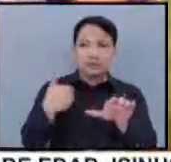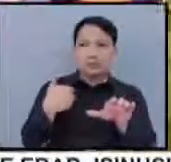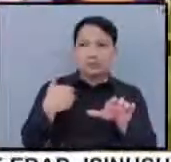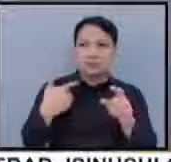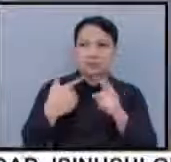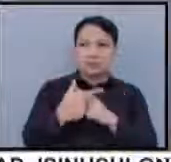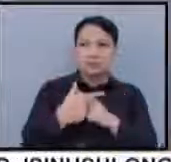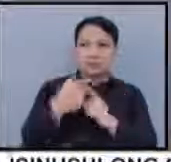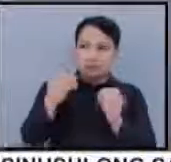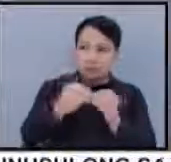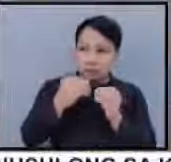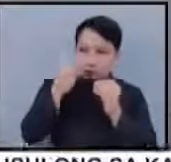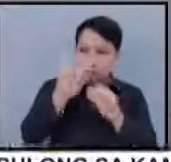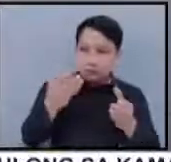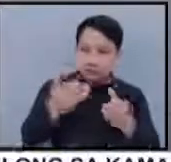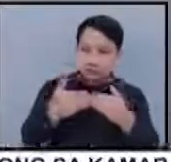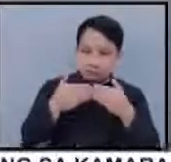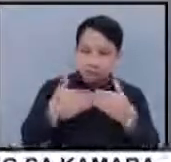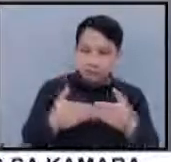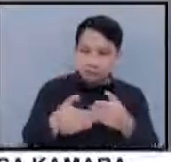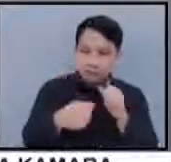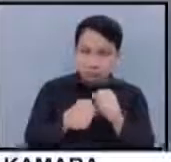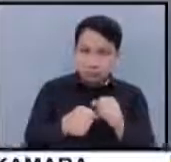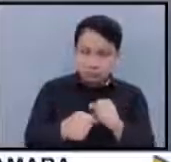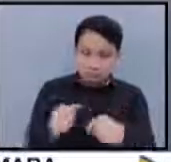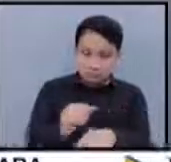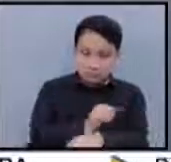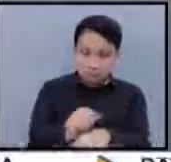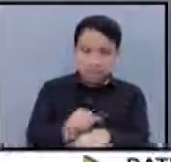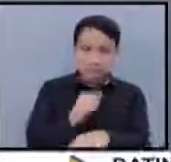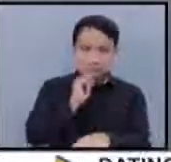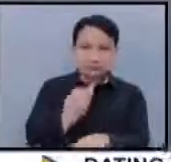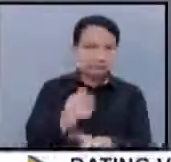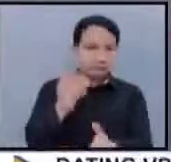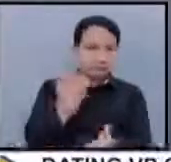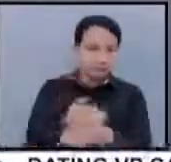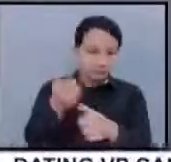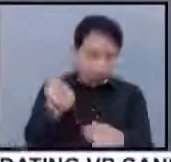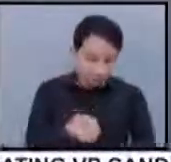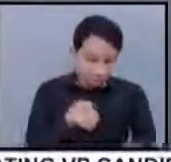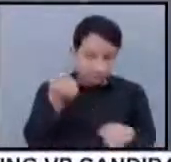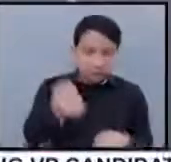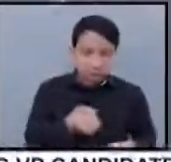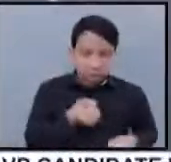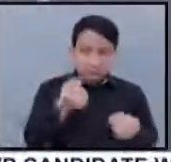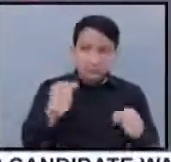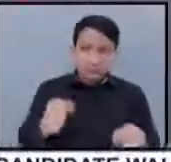lamang ang kapit at huwag tumigil sa pagsagwan patungo sa mga pangarap.